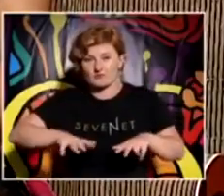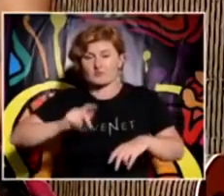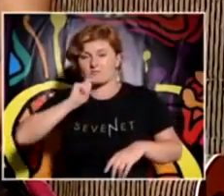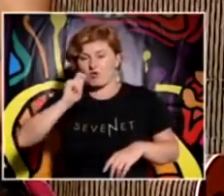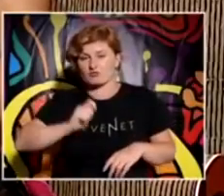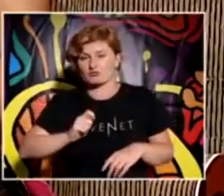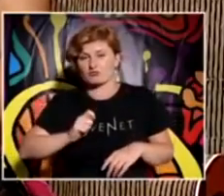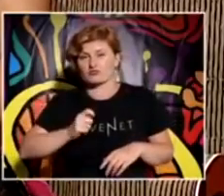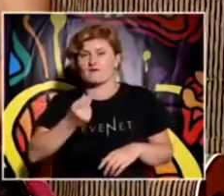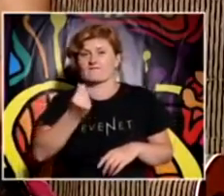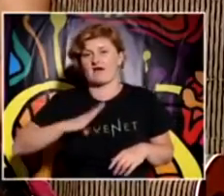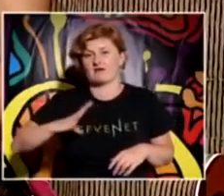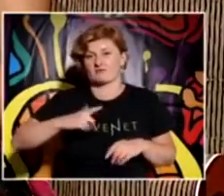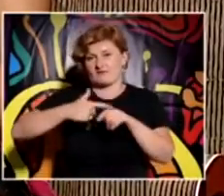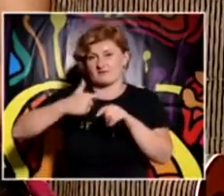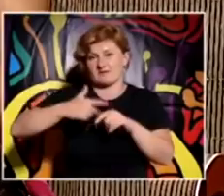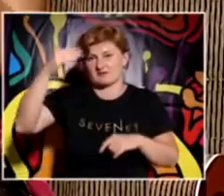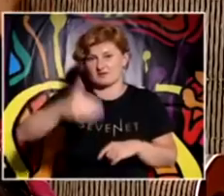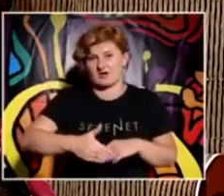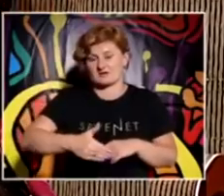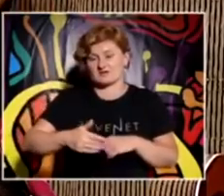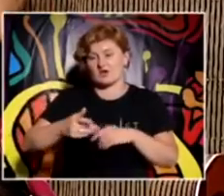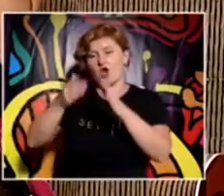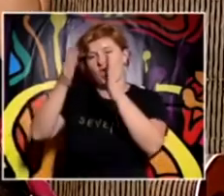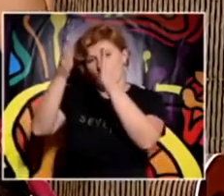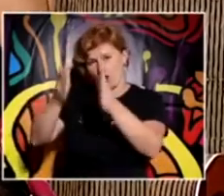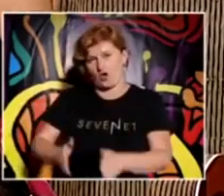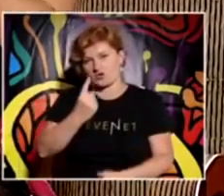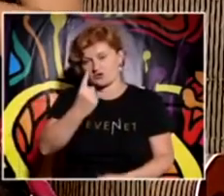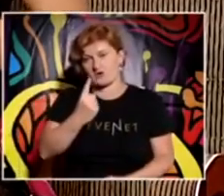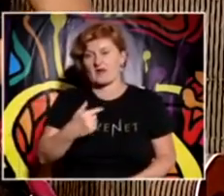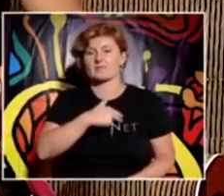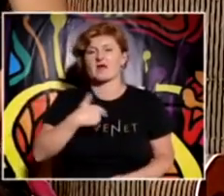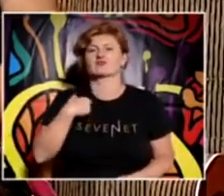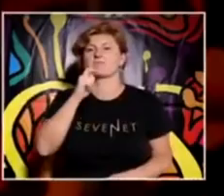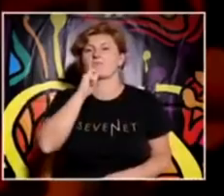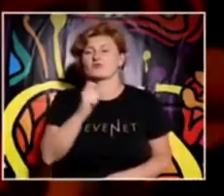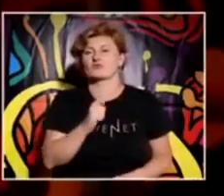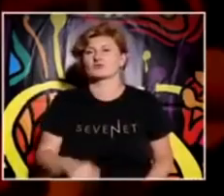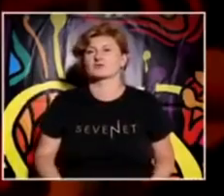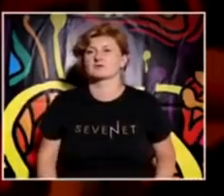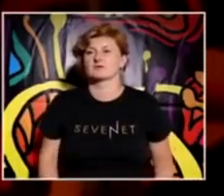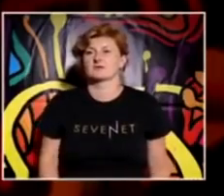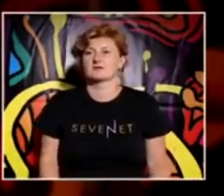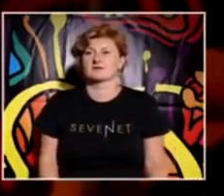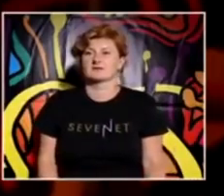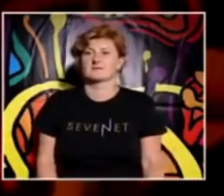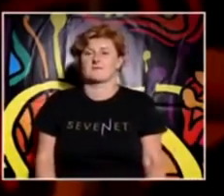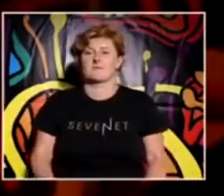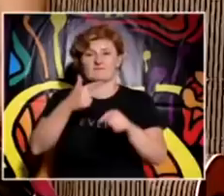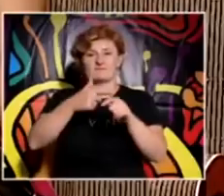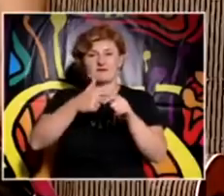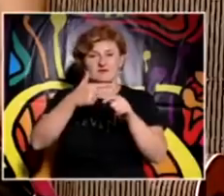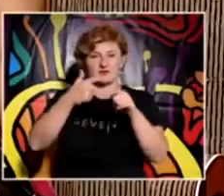odbyły za kwotę 25 tysięcy złotych od osoby. Nasza podróż była... 25 tysięcy od osoby za?